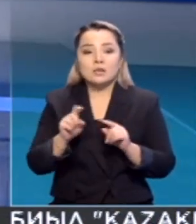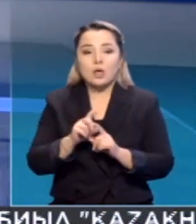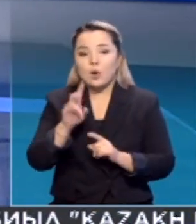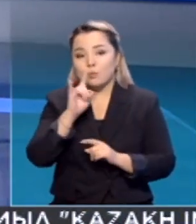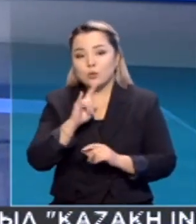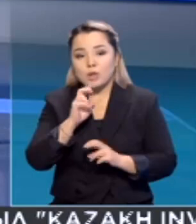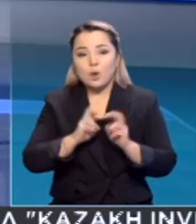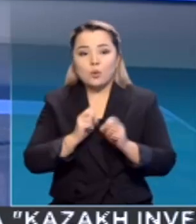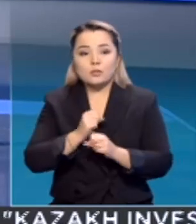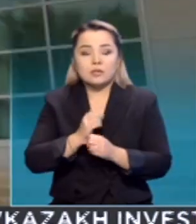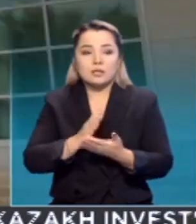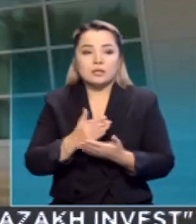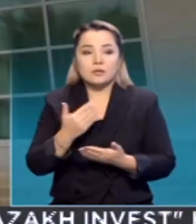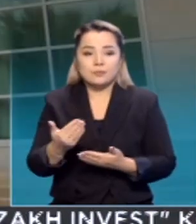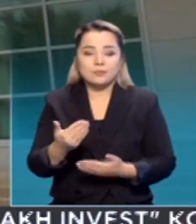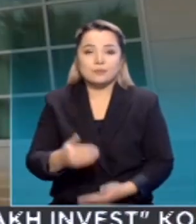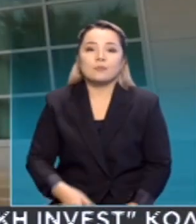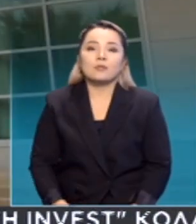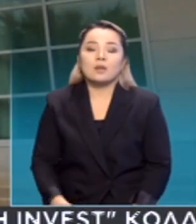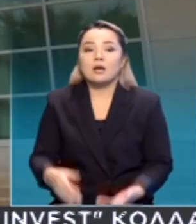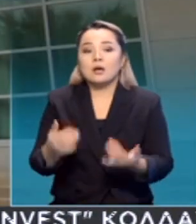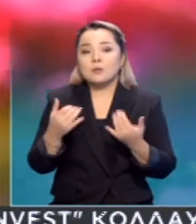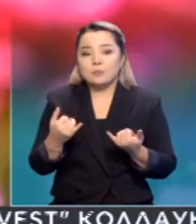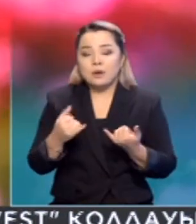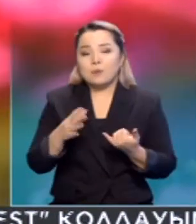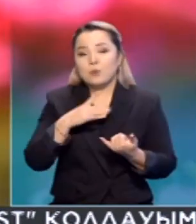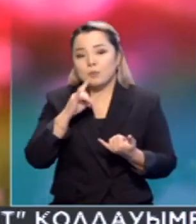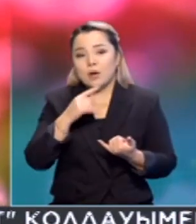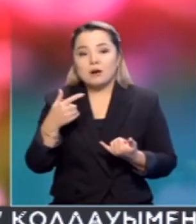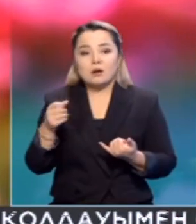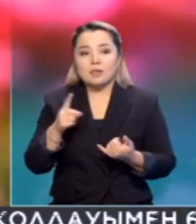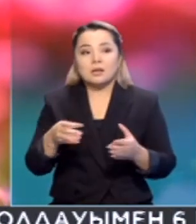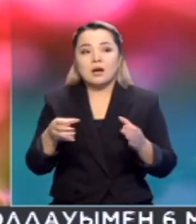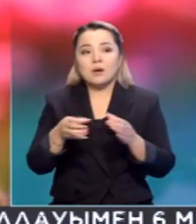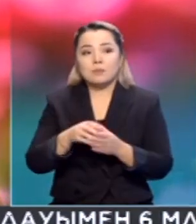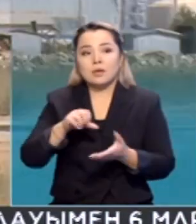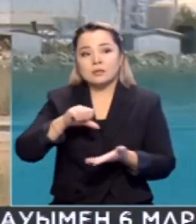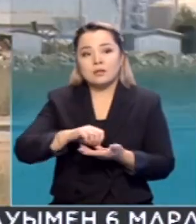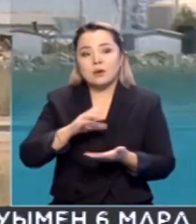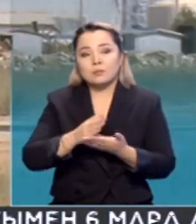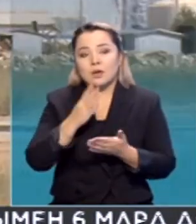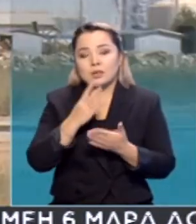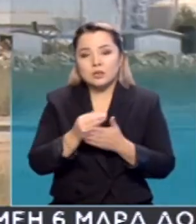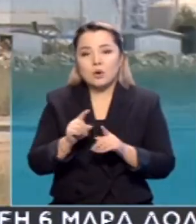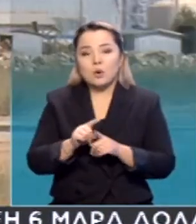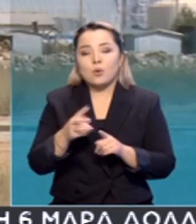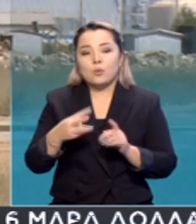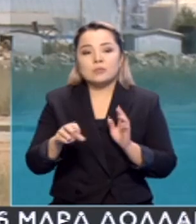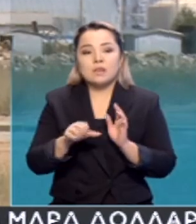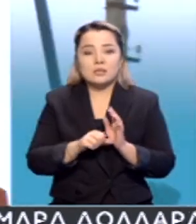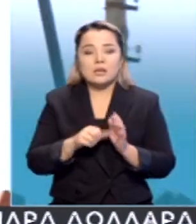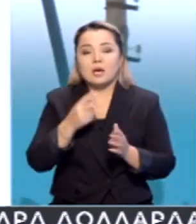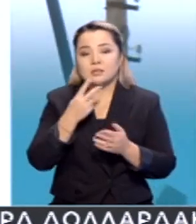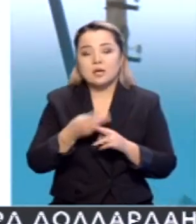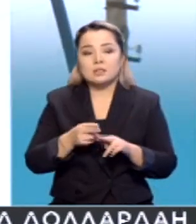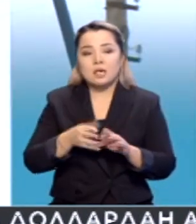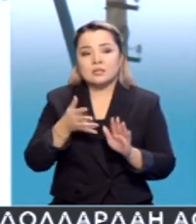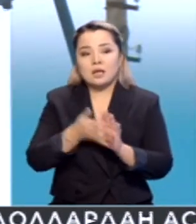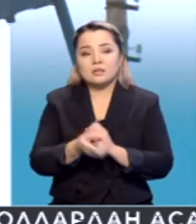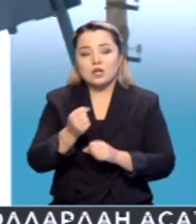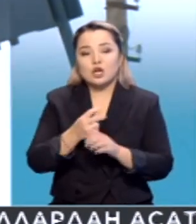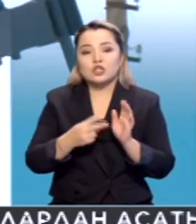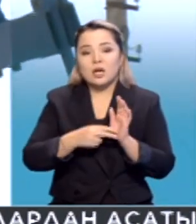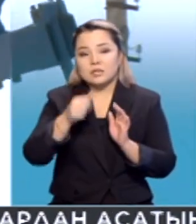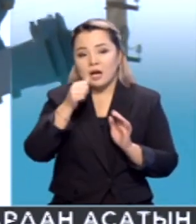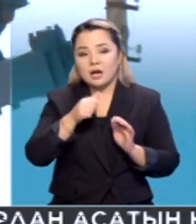өндірді. Ембі мұнай газ компаниясының балансында қазір 46 кен орны бар. Олардың 32-сі игерілген. Биыл соңғы 7 айда 1,5